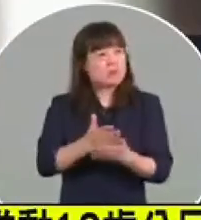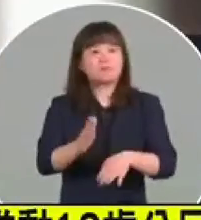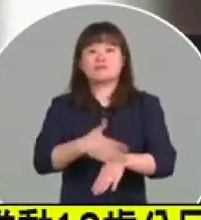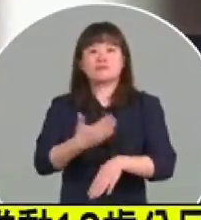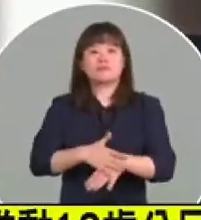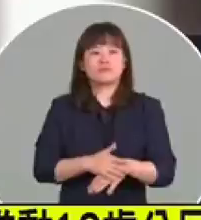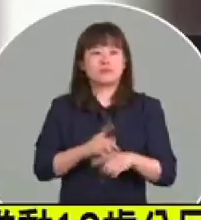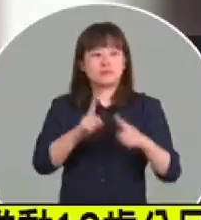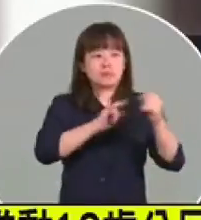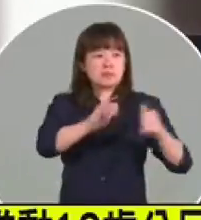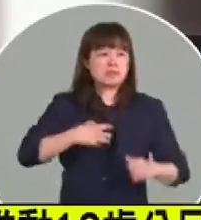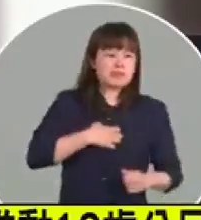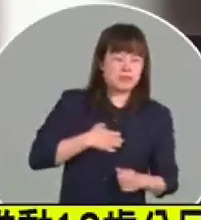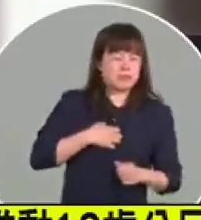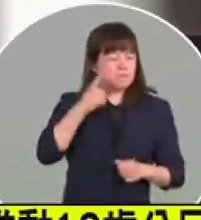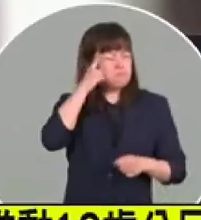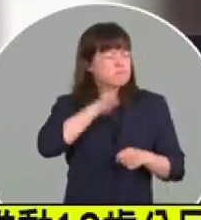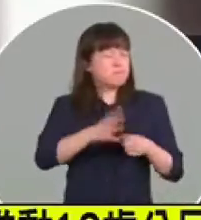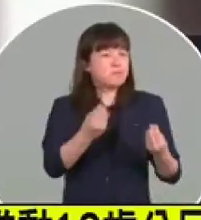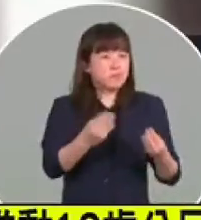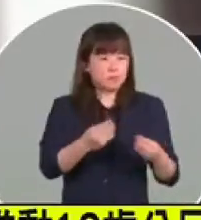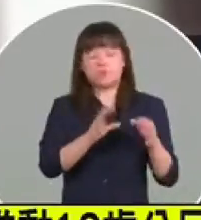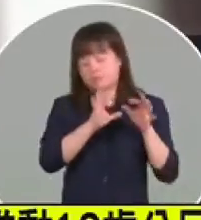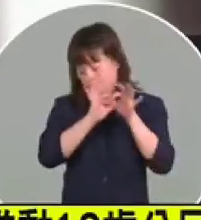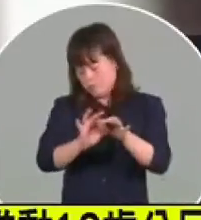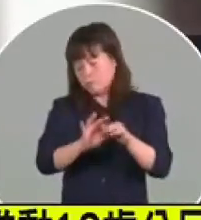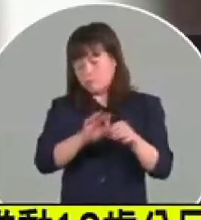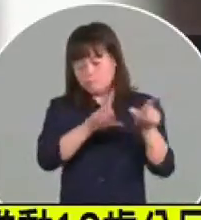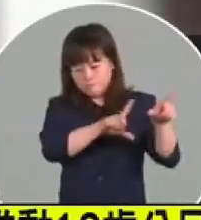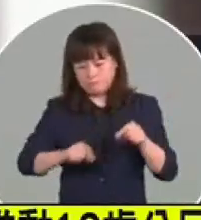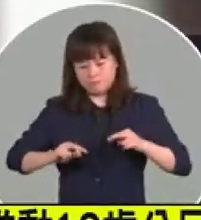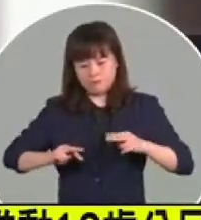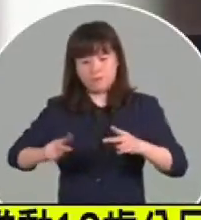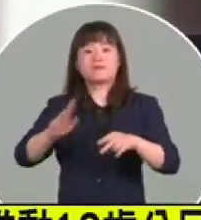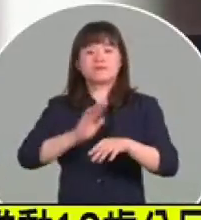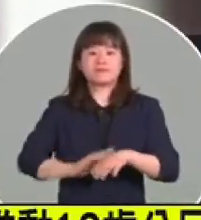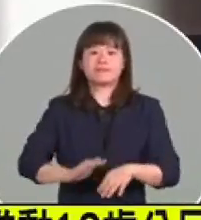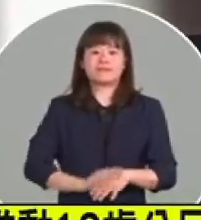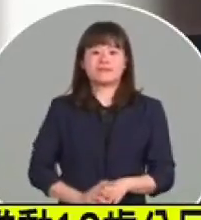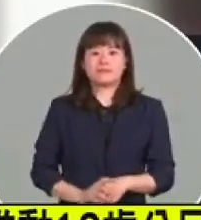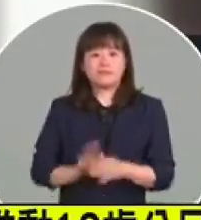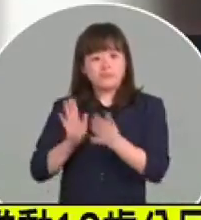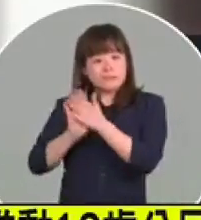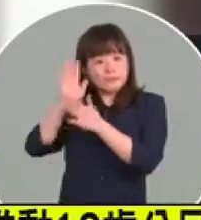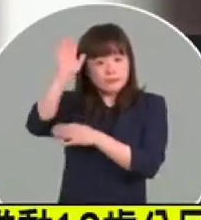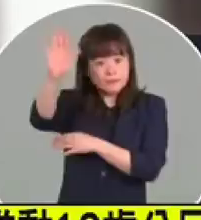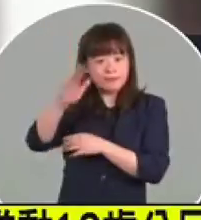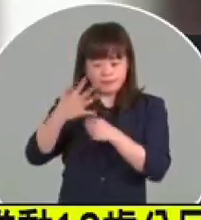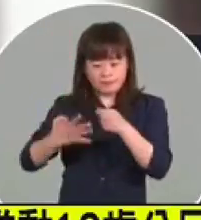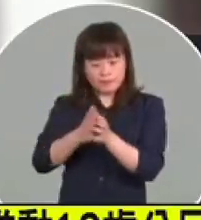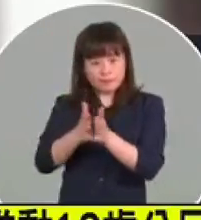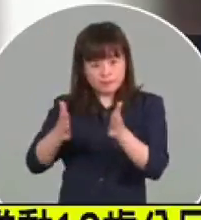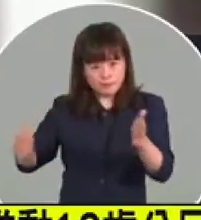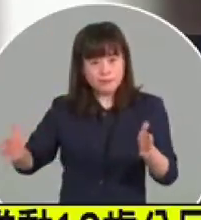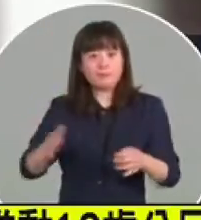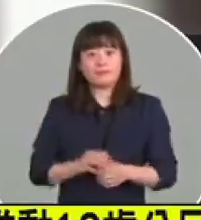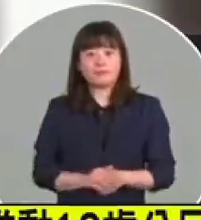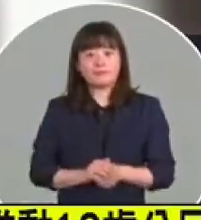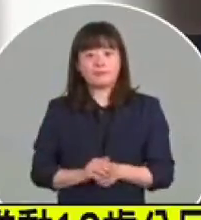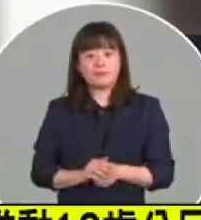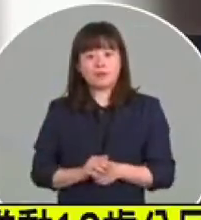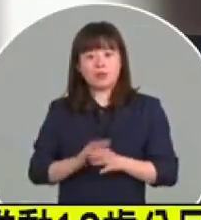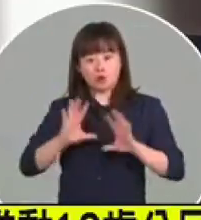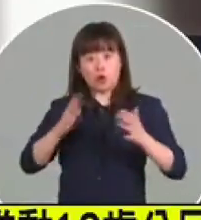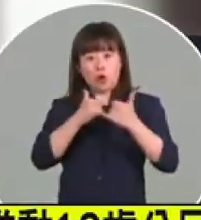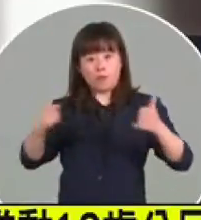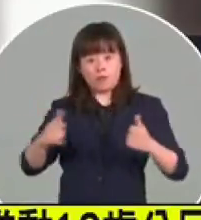步。人民的不满就是持续改革的动力。在未来的四年内，国